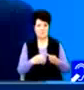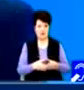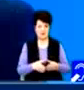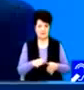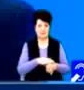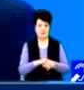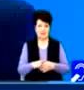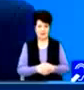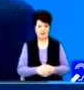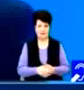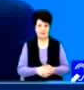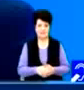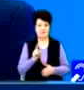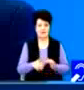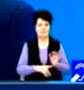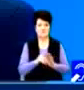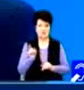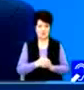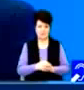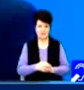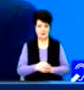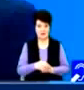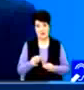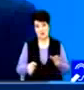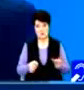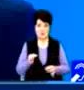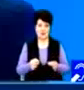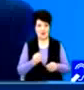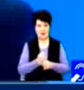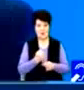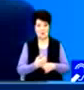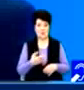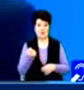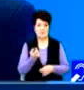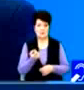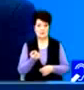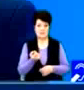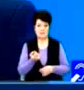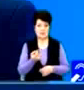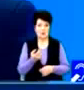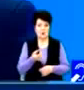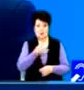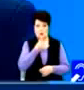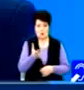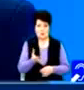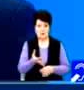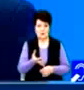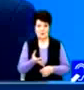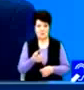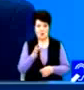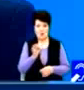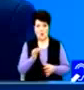urmare cred că este cazul de a de a începe de a judeca lucrurile puțin din altă perspectivă Ă nu nu putem Exclude o